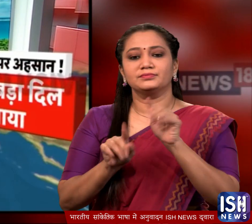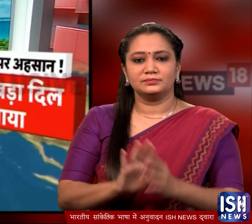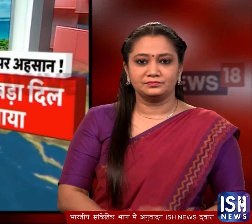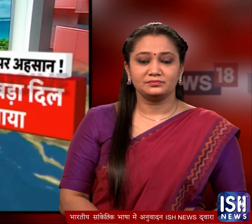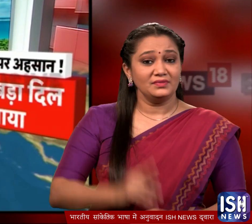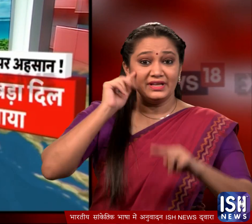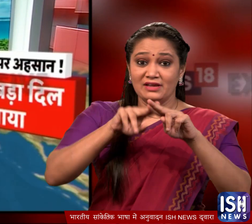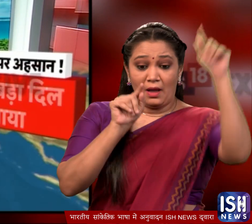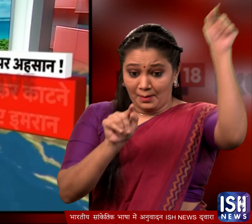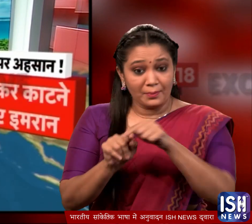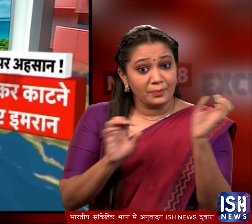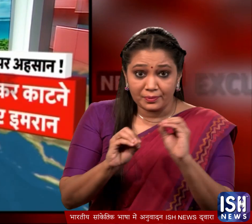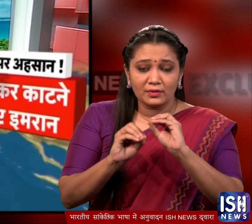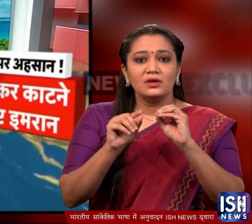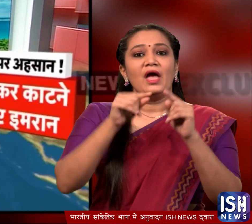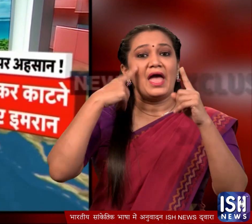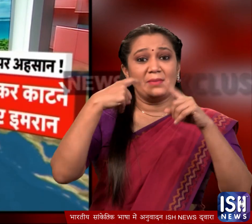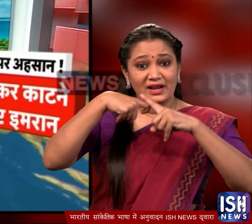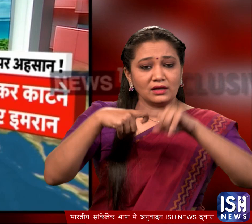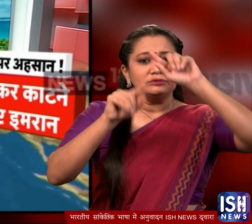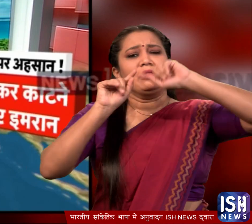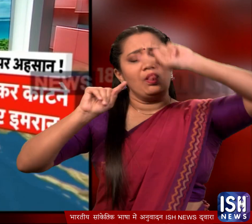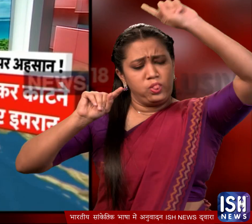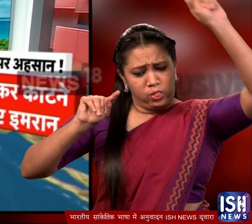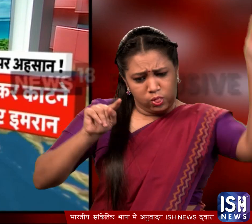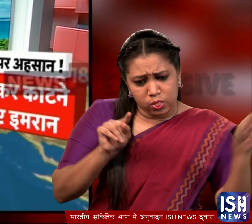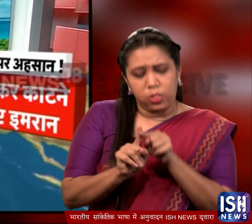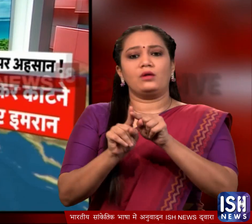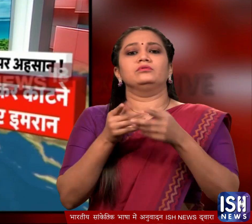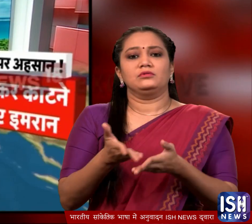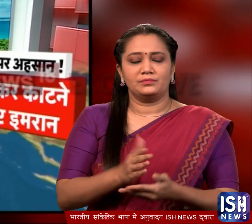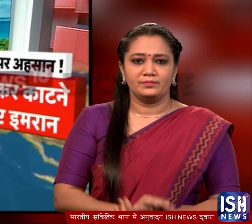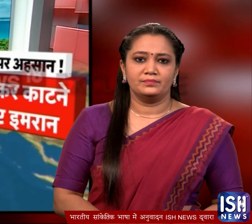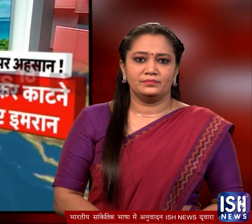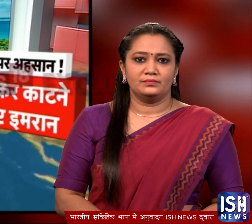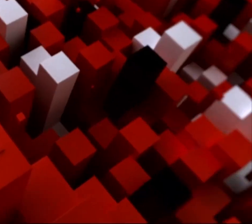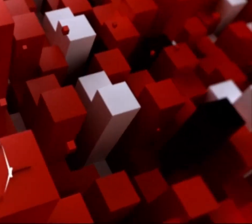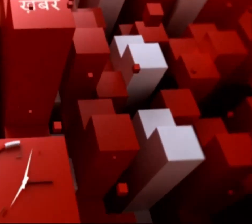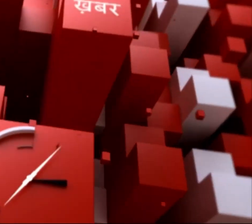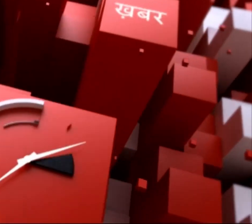अगर इजाज़त नहीं दी जाती तो फिर इमरान खान को बहुत लंबा चक्कर लगाकर श्रीलंका जाना पड़ता।